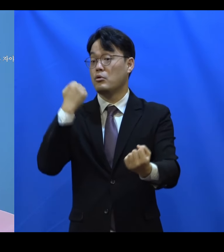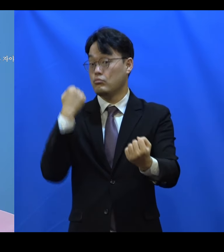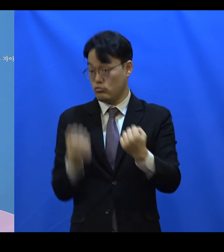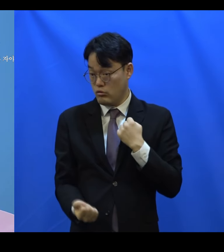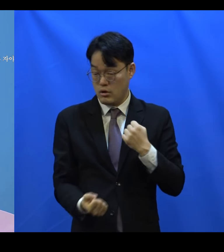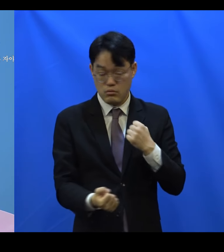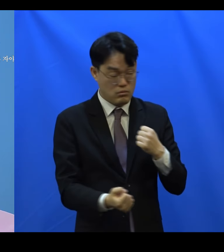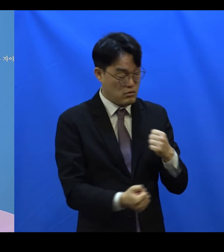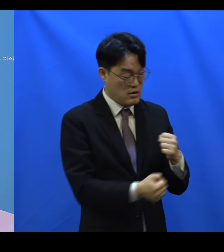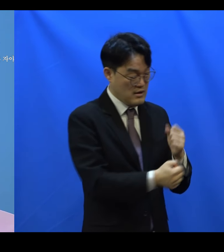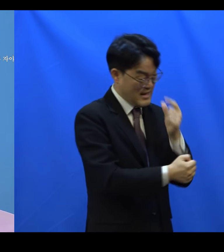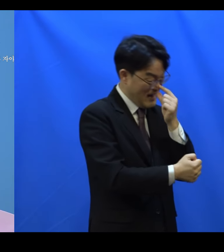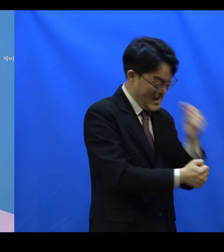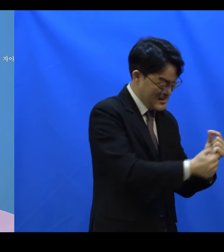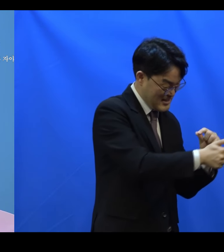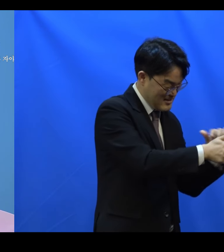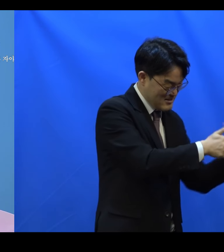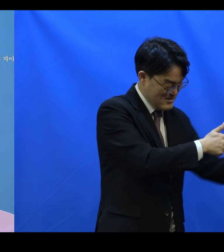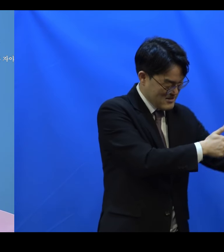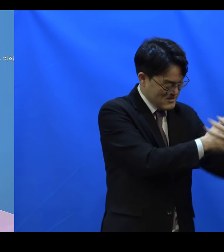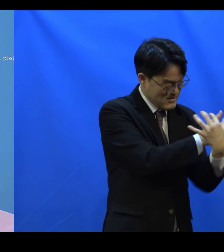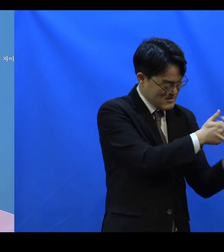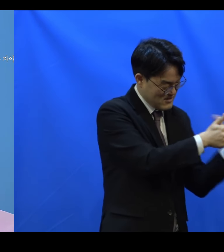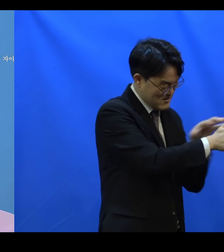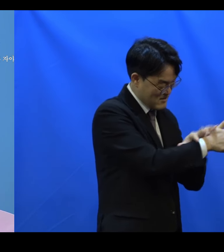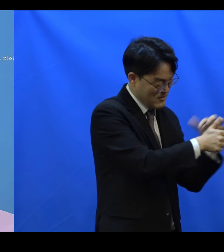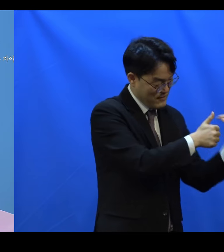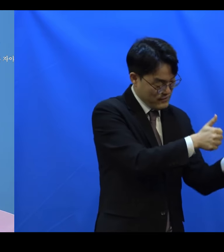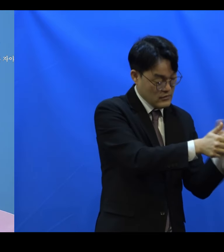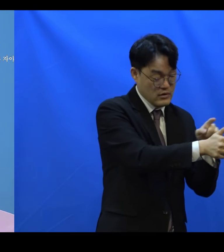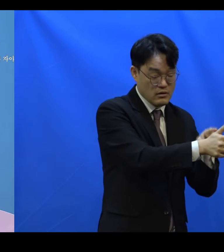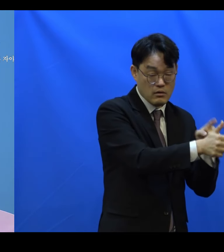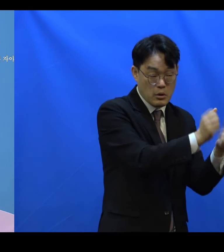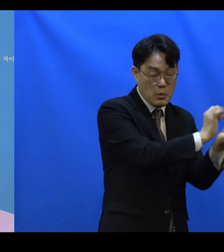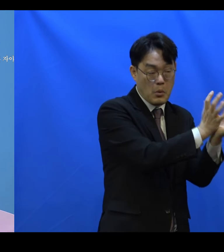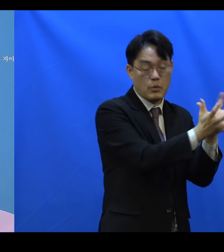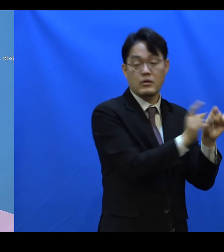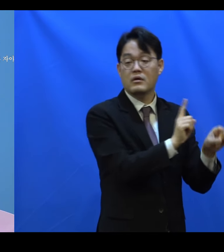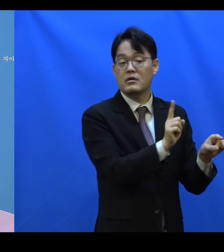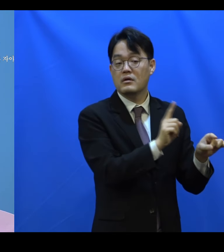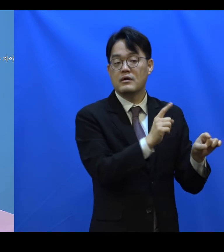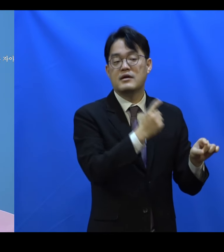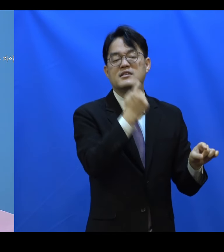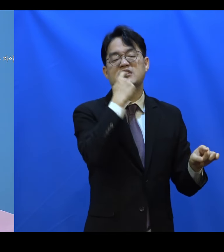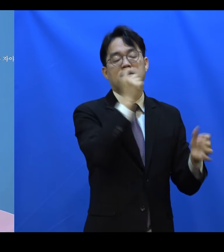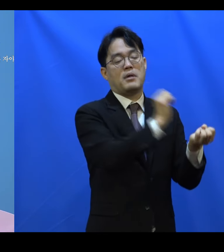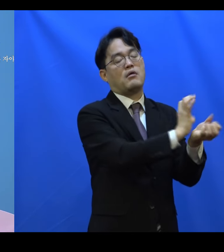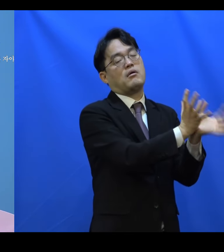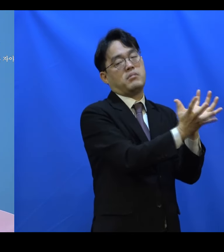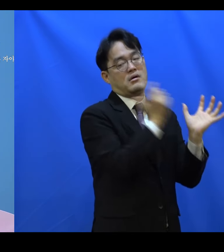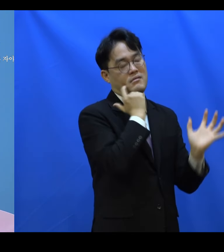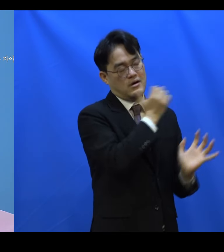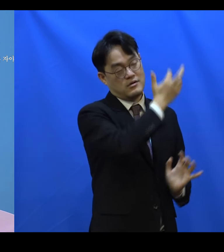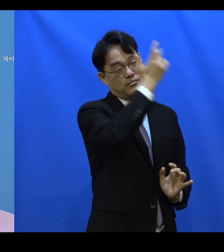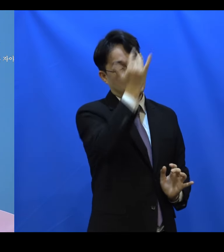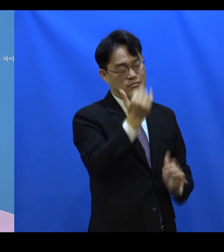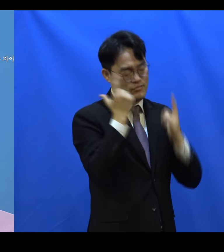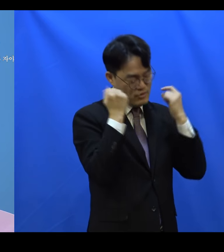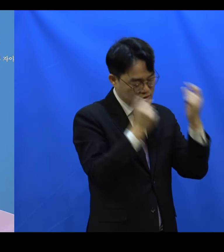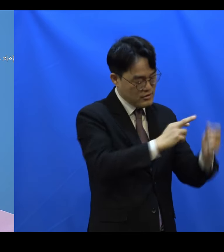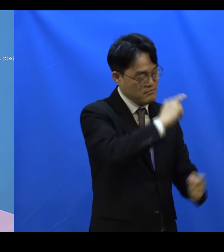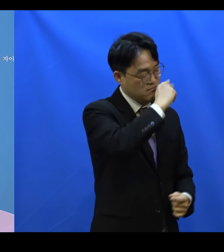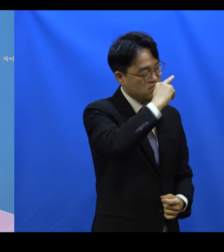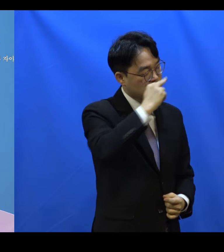우리는 그리스도의 꽃들이에요. 주님은 우리의 삶을 통하여 그리스도를 드러내기를 원하십니다. 그리스도가 백합화라면